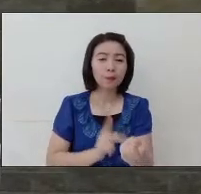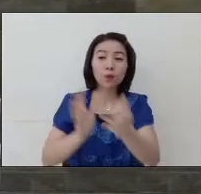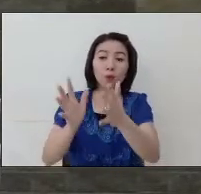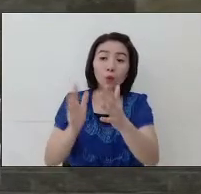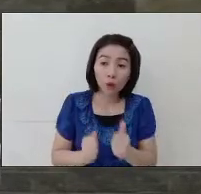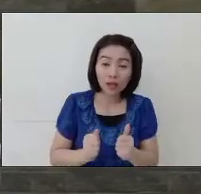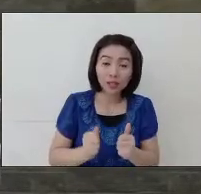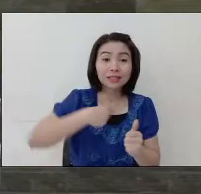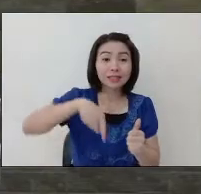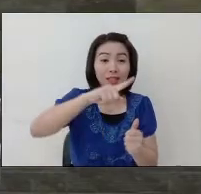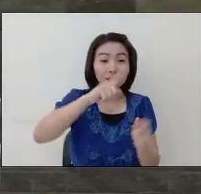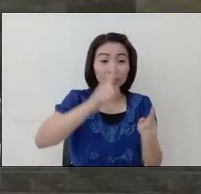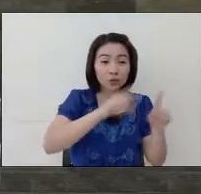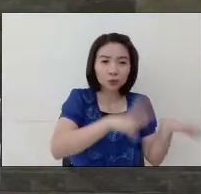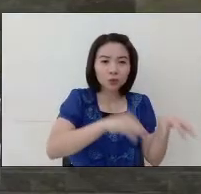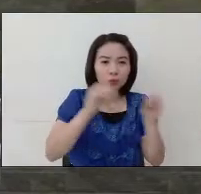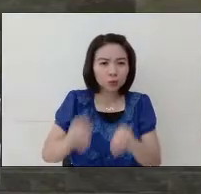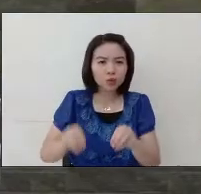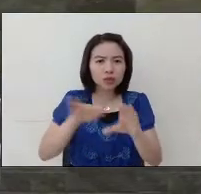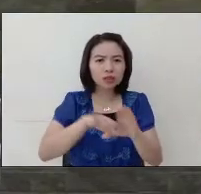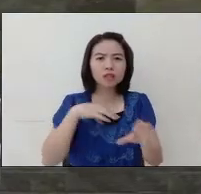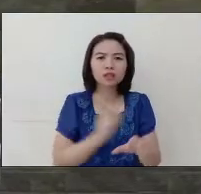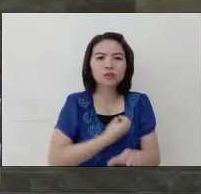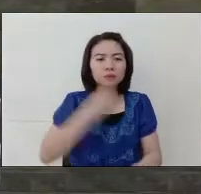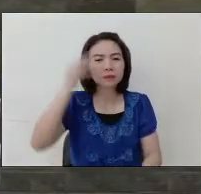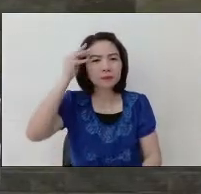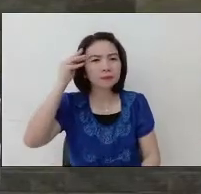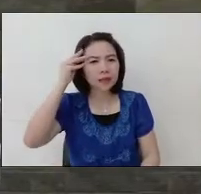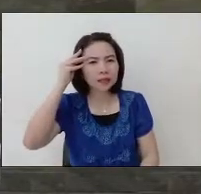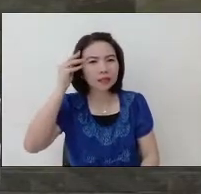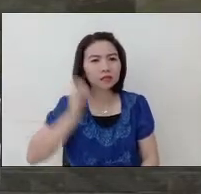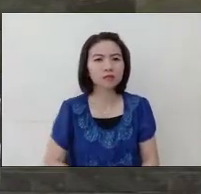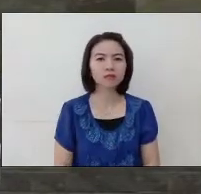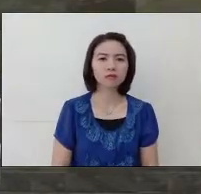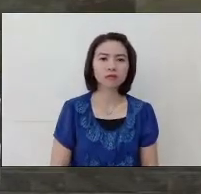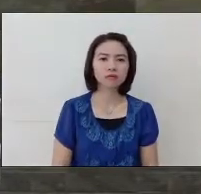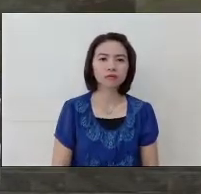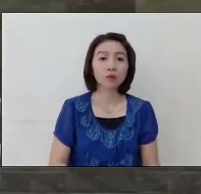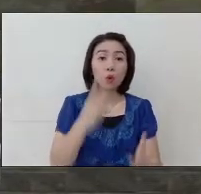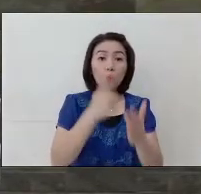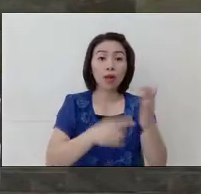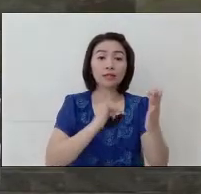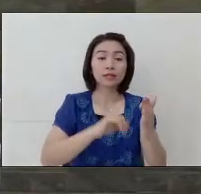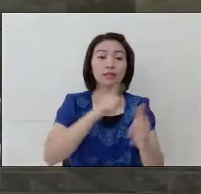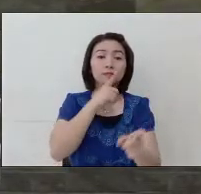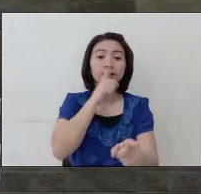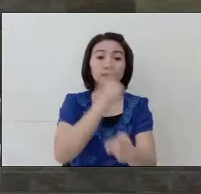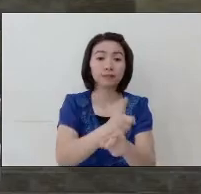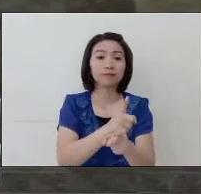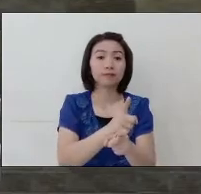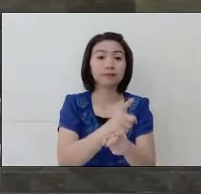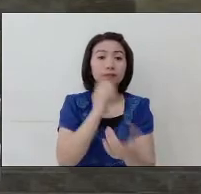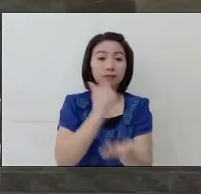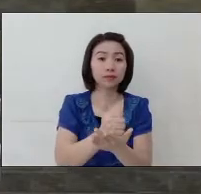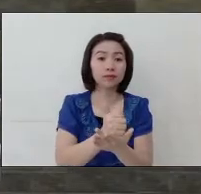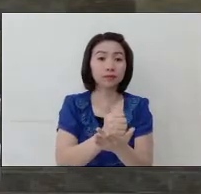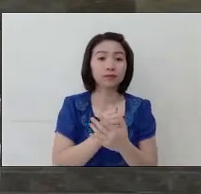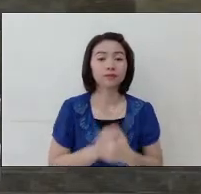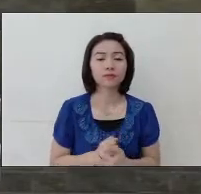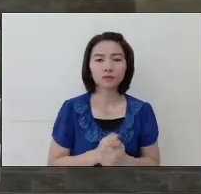Anong gusto ni Paul na ilagay natin sa ating isipan? What is true? Very simple.